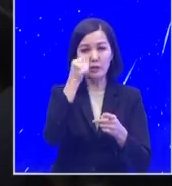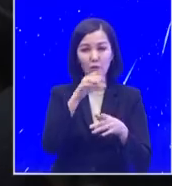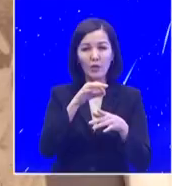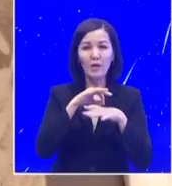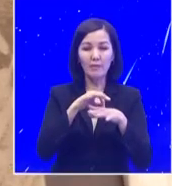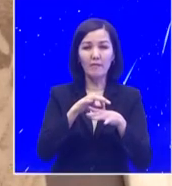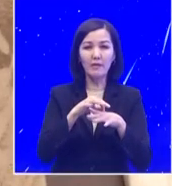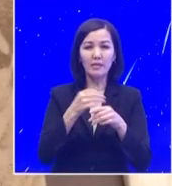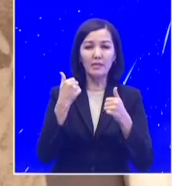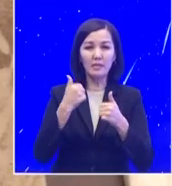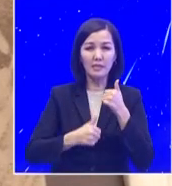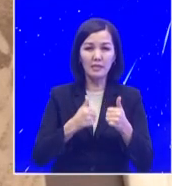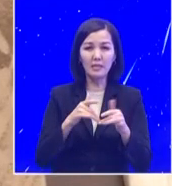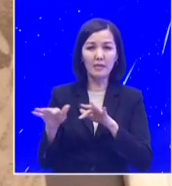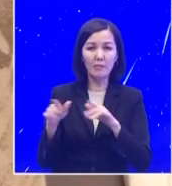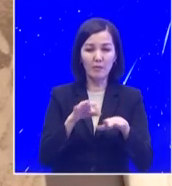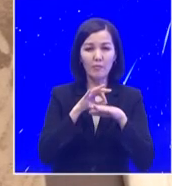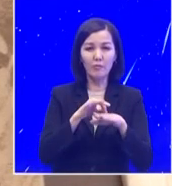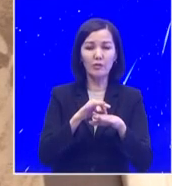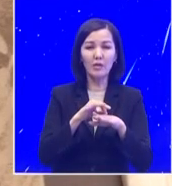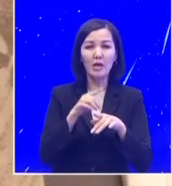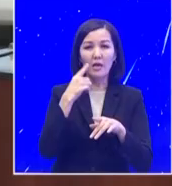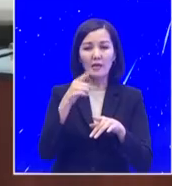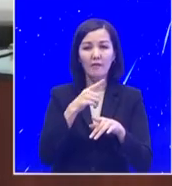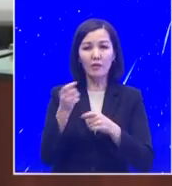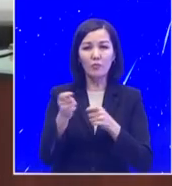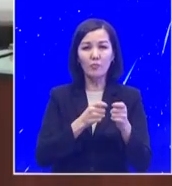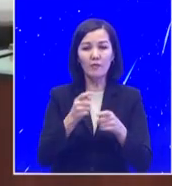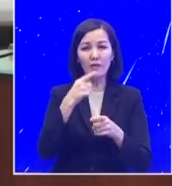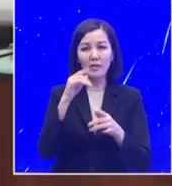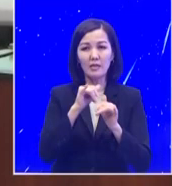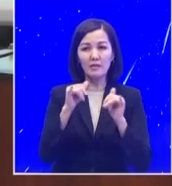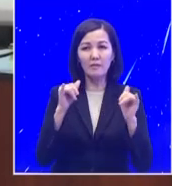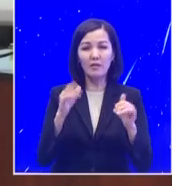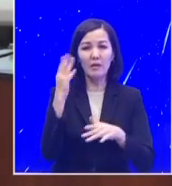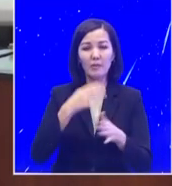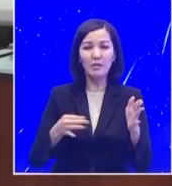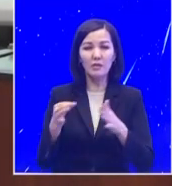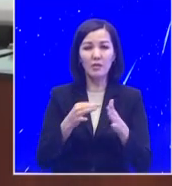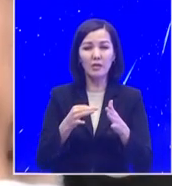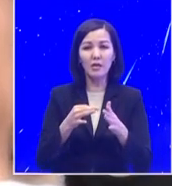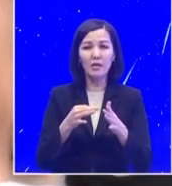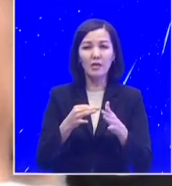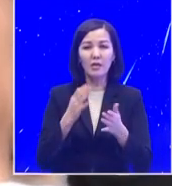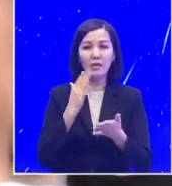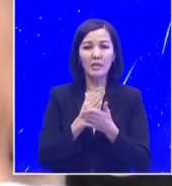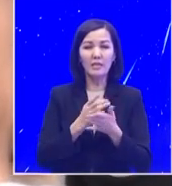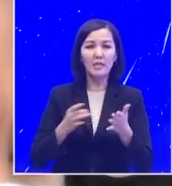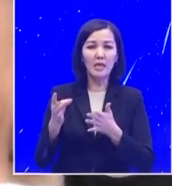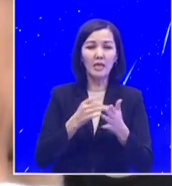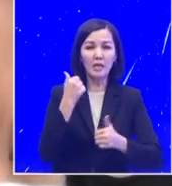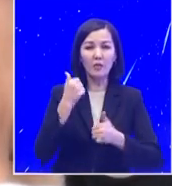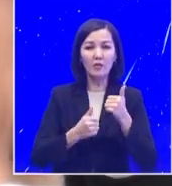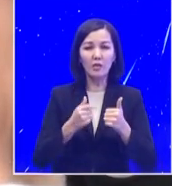различные конкурсы и состязания. Как отметили специалисты Управления по развитию языков Алматинской области, одним из них является региональный